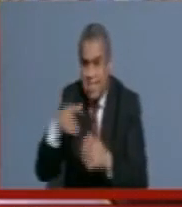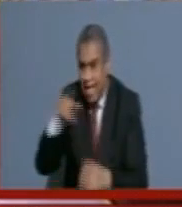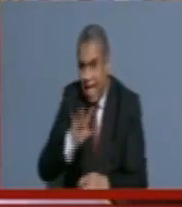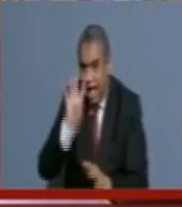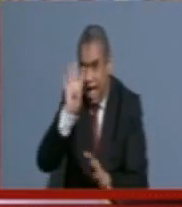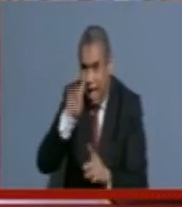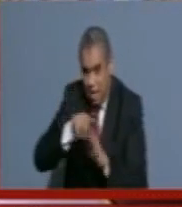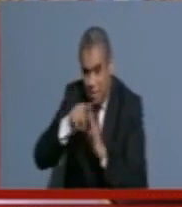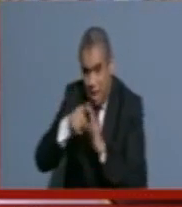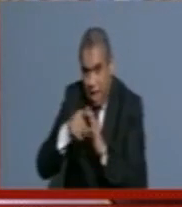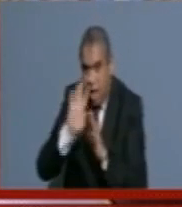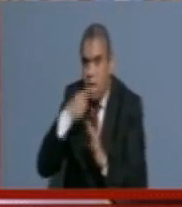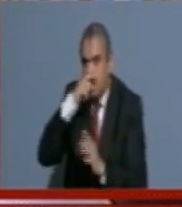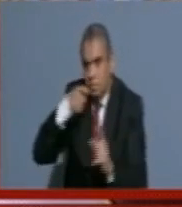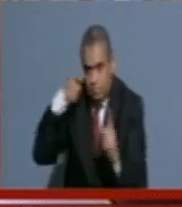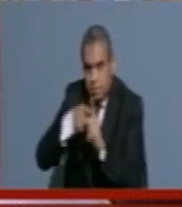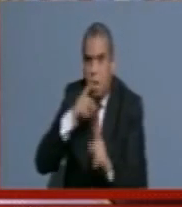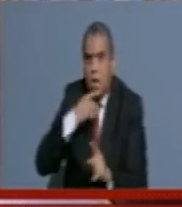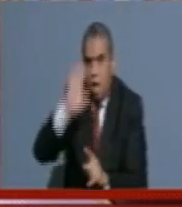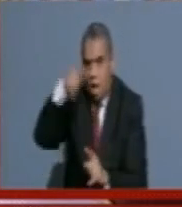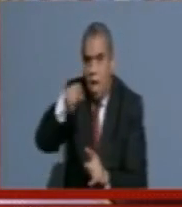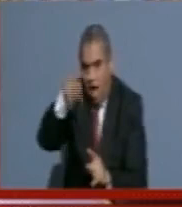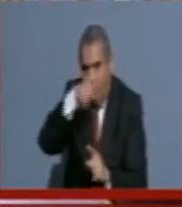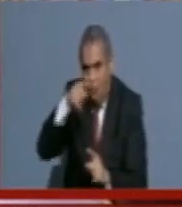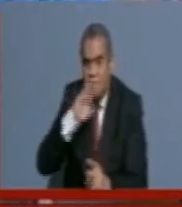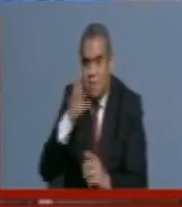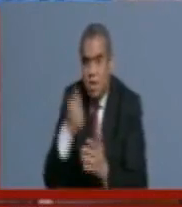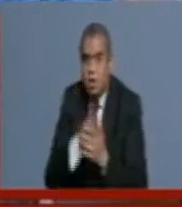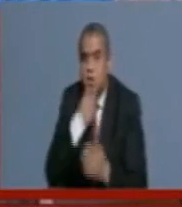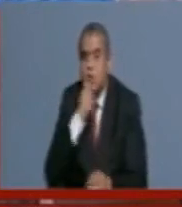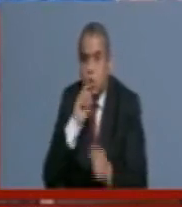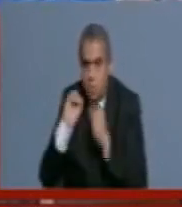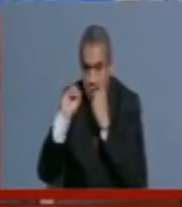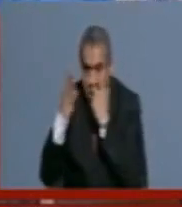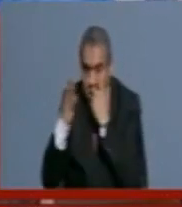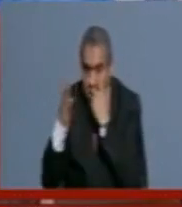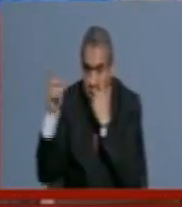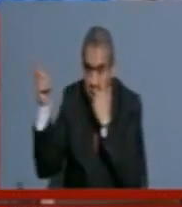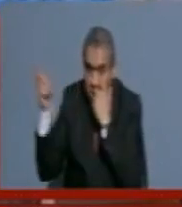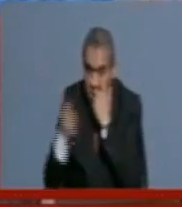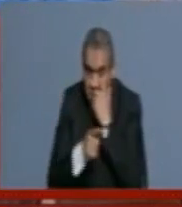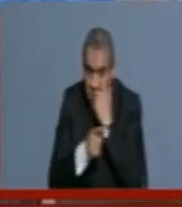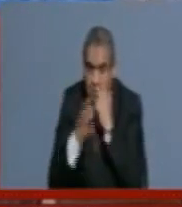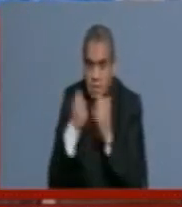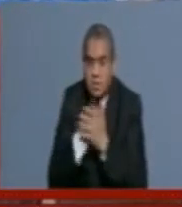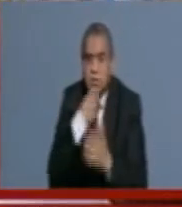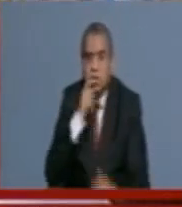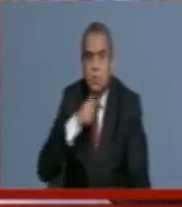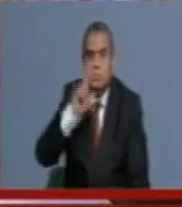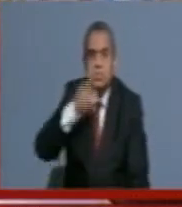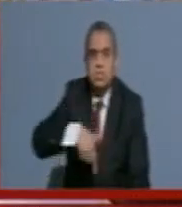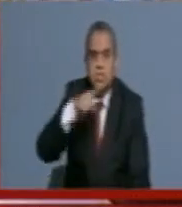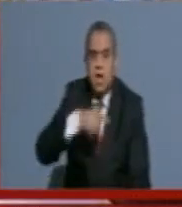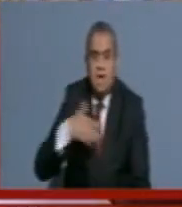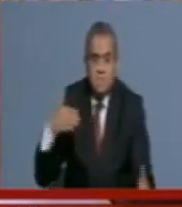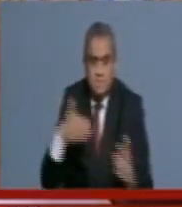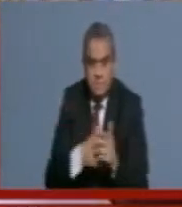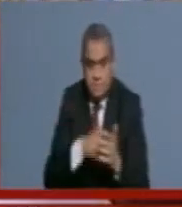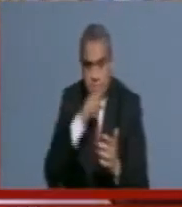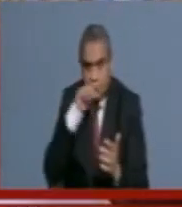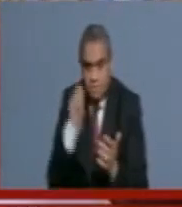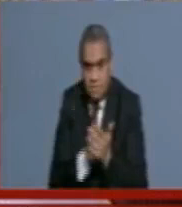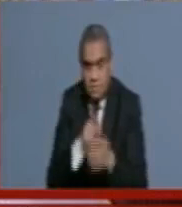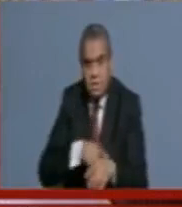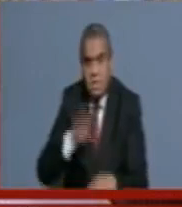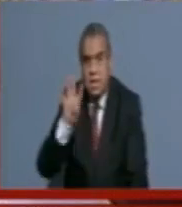خلال 24 ساعه من يوم 14 ونفصل فيه حتى يوم 16. انما احنا ملتزمين بالجدول الا